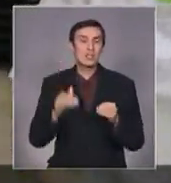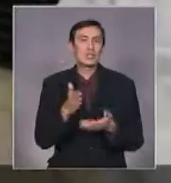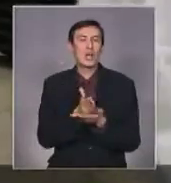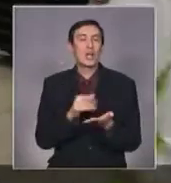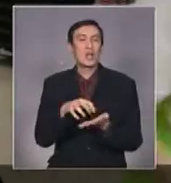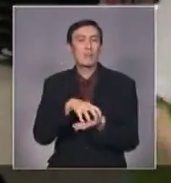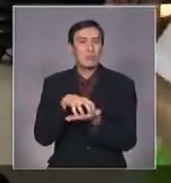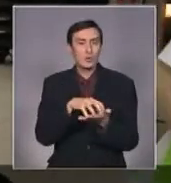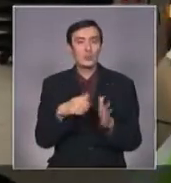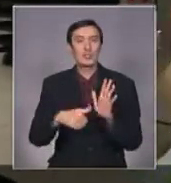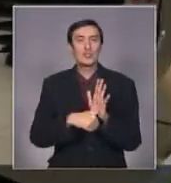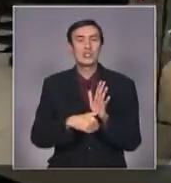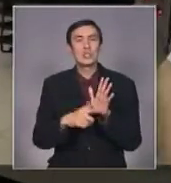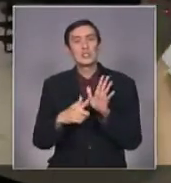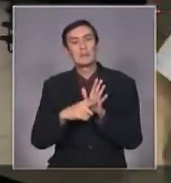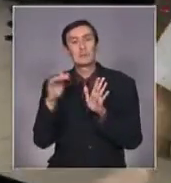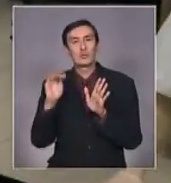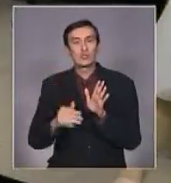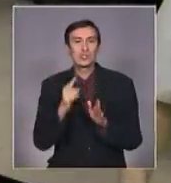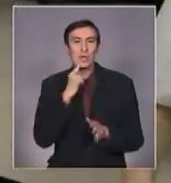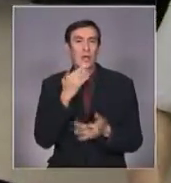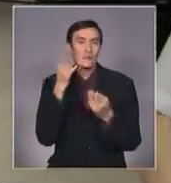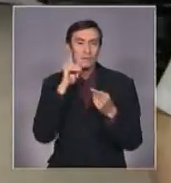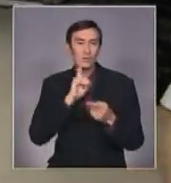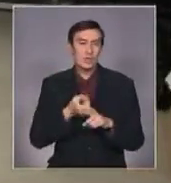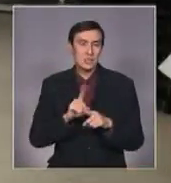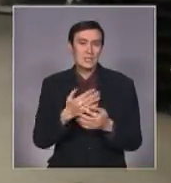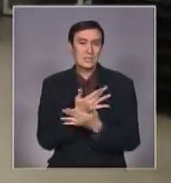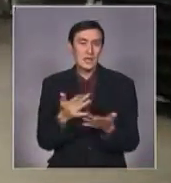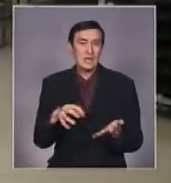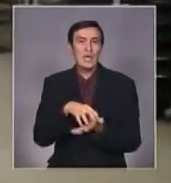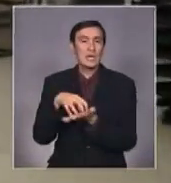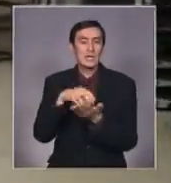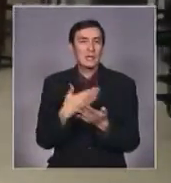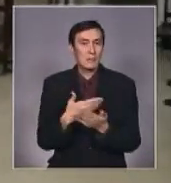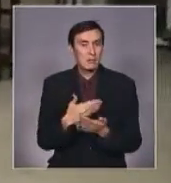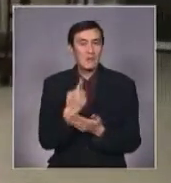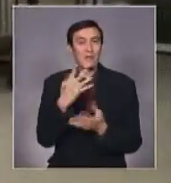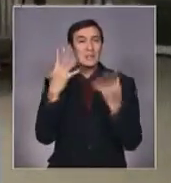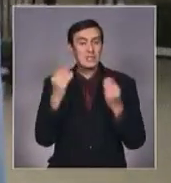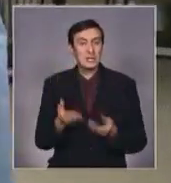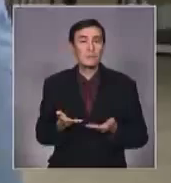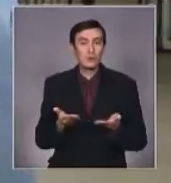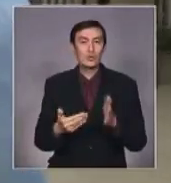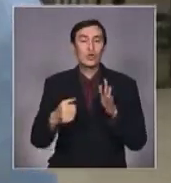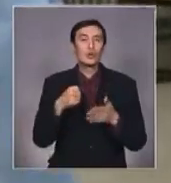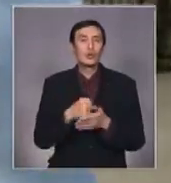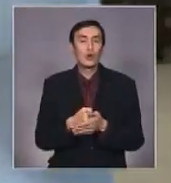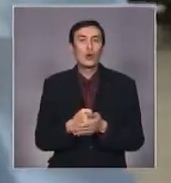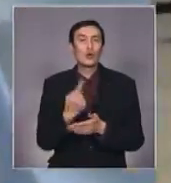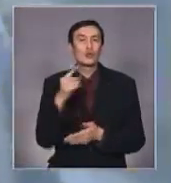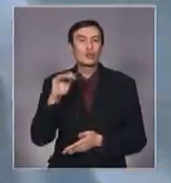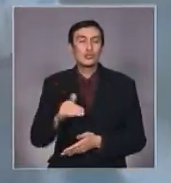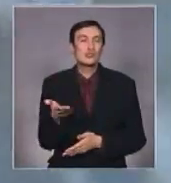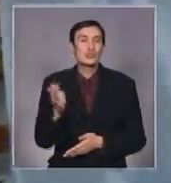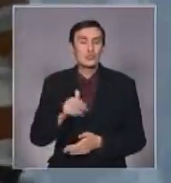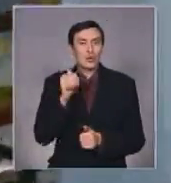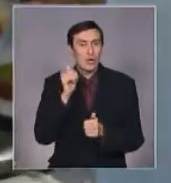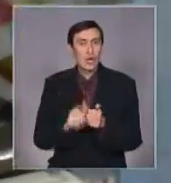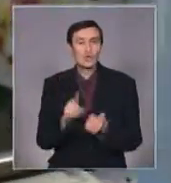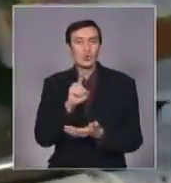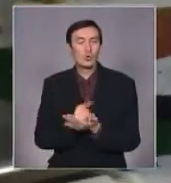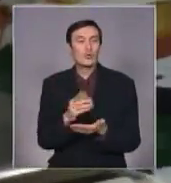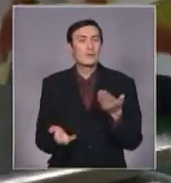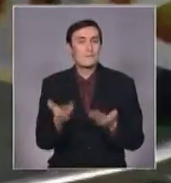хлебобулочных и 6-7 тысяч кондитерских изделий. Таких вот кексов, к примеру, в день пекут до 1000 штук. Причем каждый из них